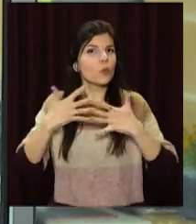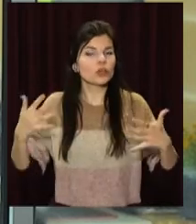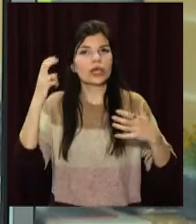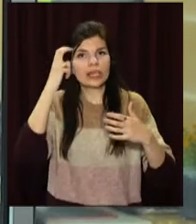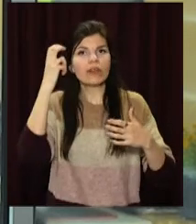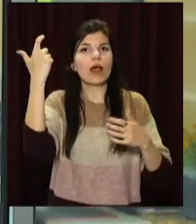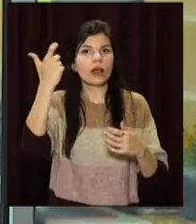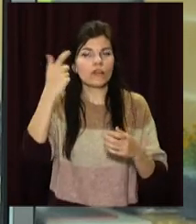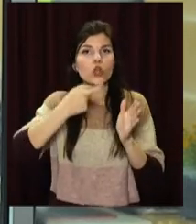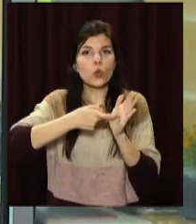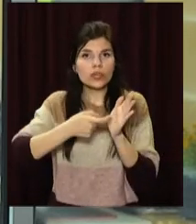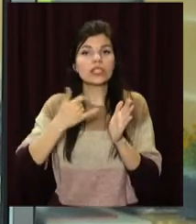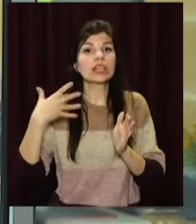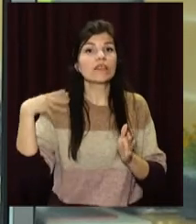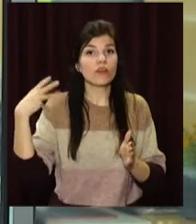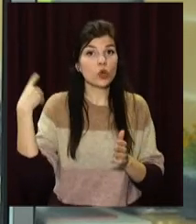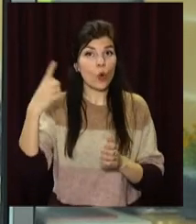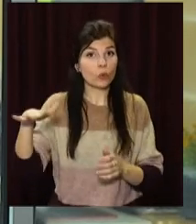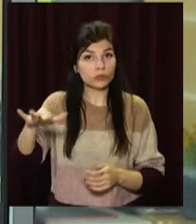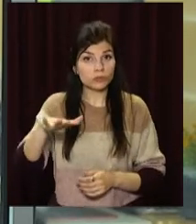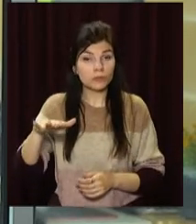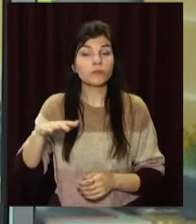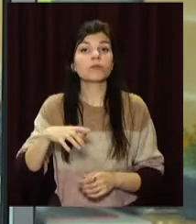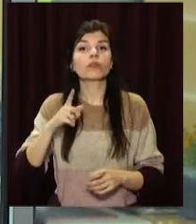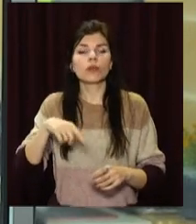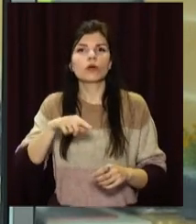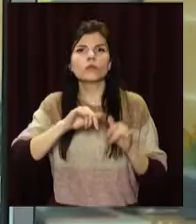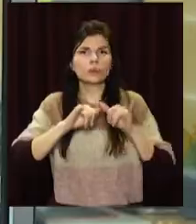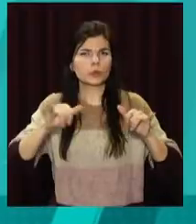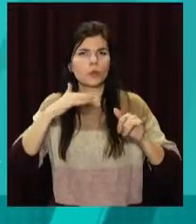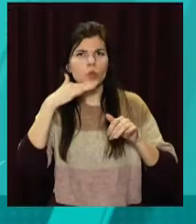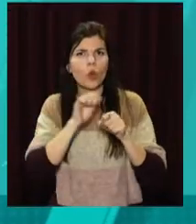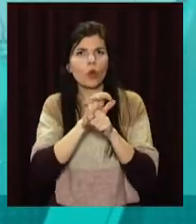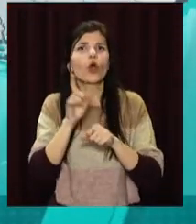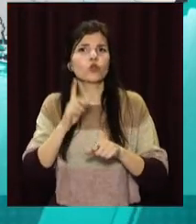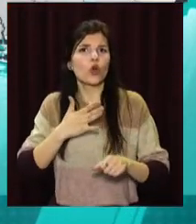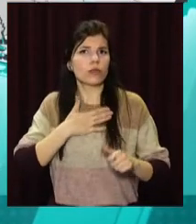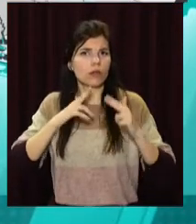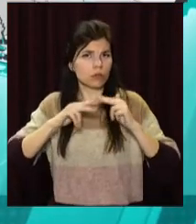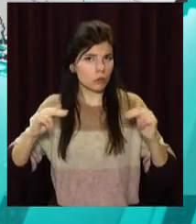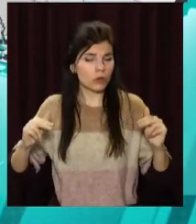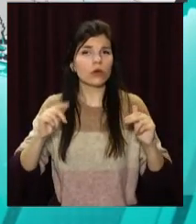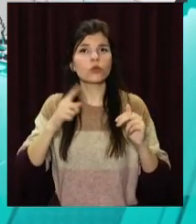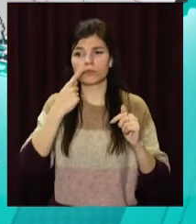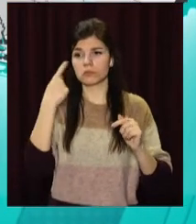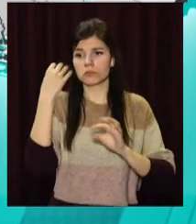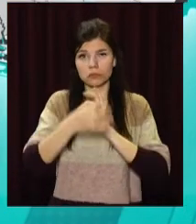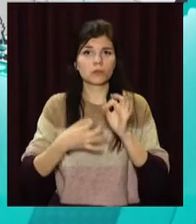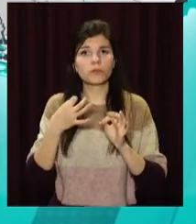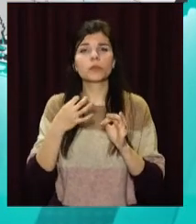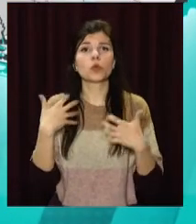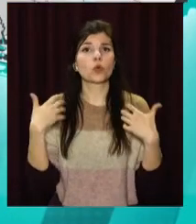столиці, Харківській, Донецькій і Львівських областях. Серед лідерів за поширенням корони і наша область. Хоча за минулу добу на